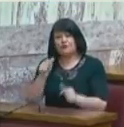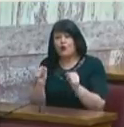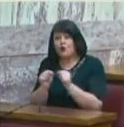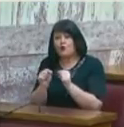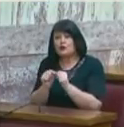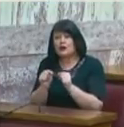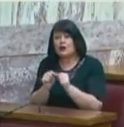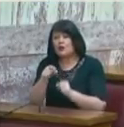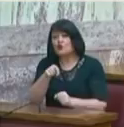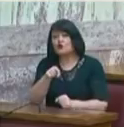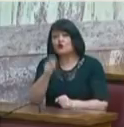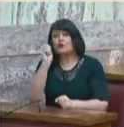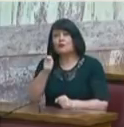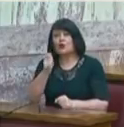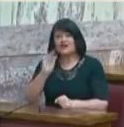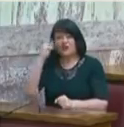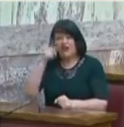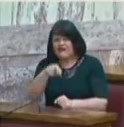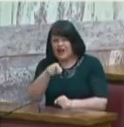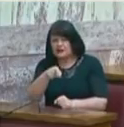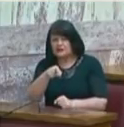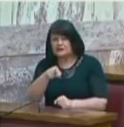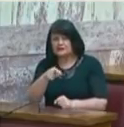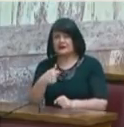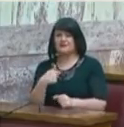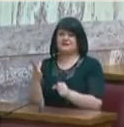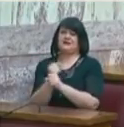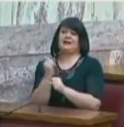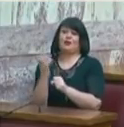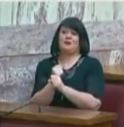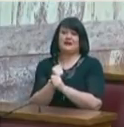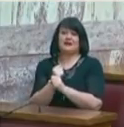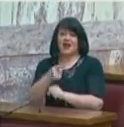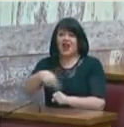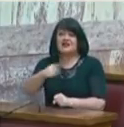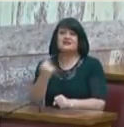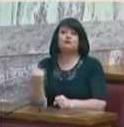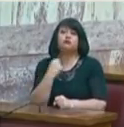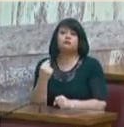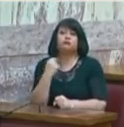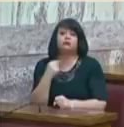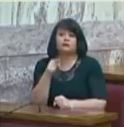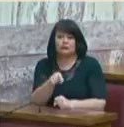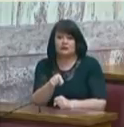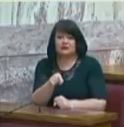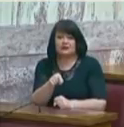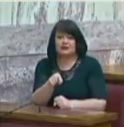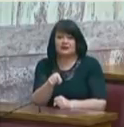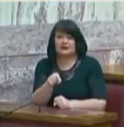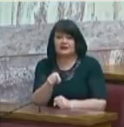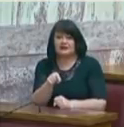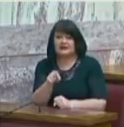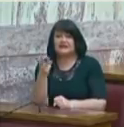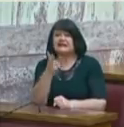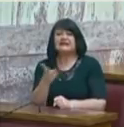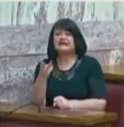εσάς ο πολιτικός σας εφιάλτης. Πετυχαίνουμε εκεί που εσείς αποτύχατε και στις τρεις απόπειρες και στις